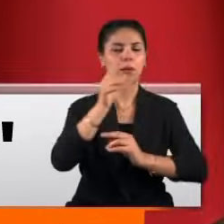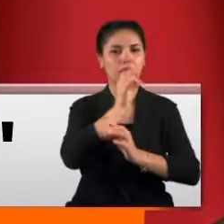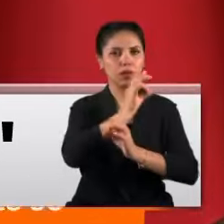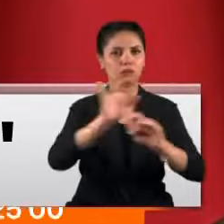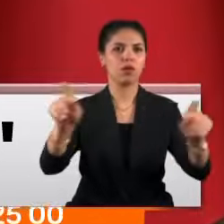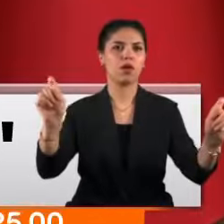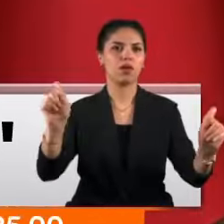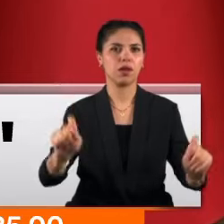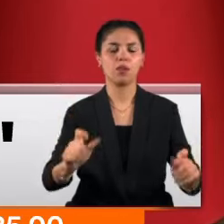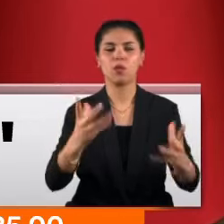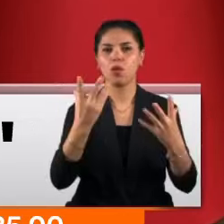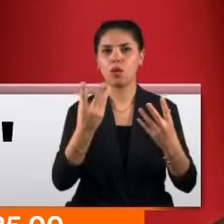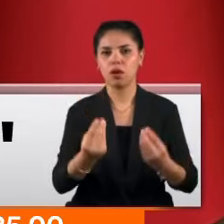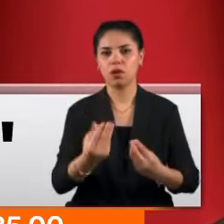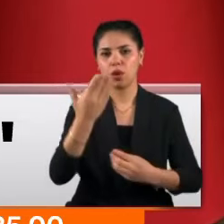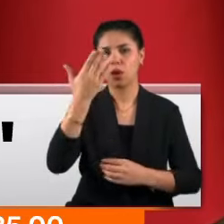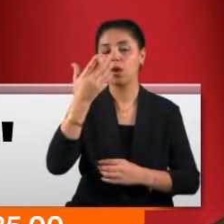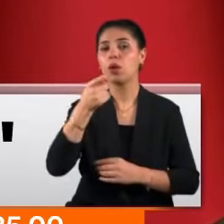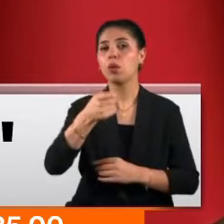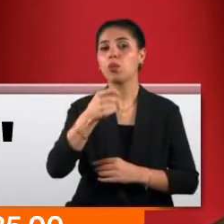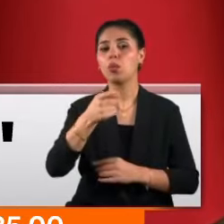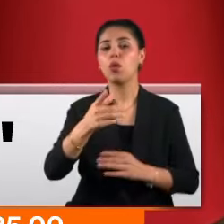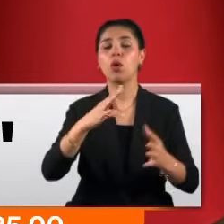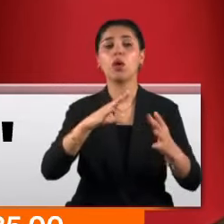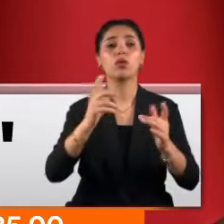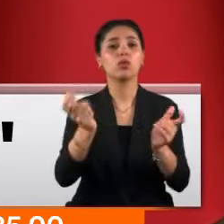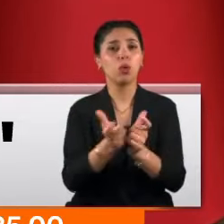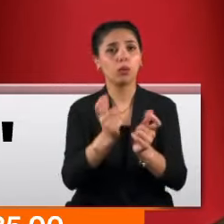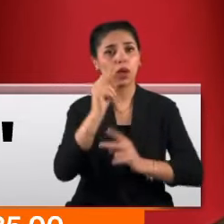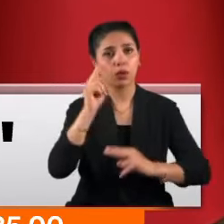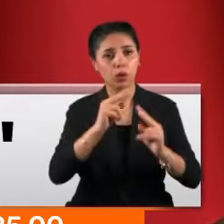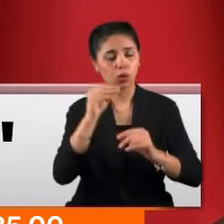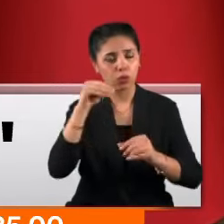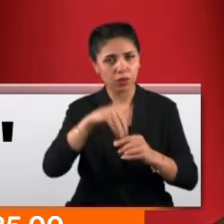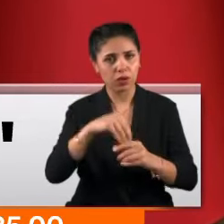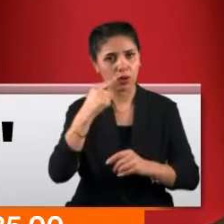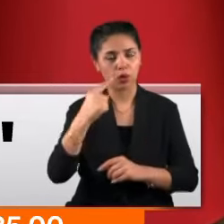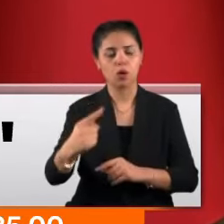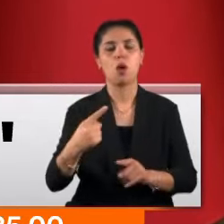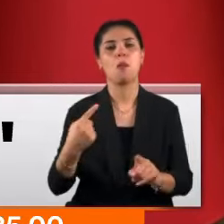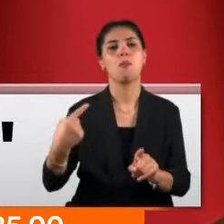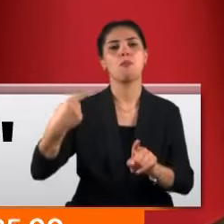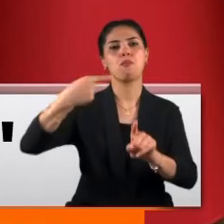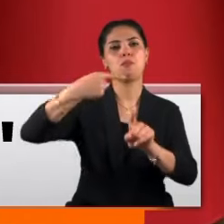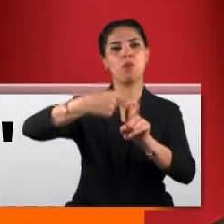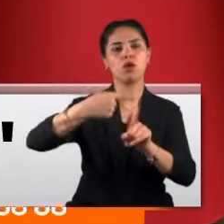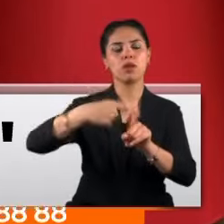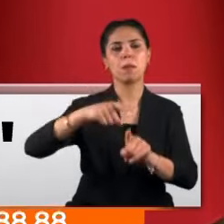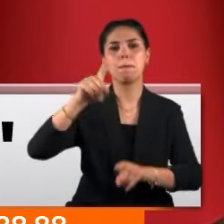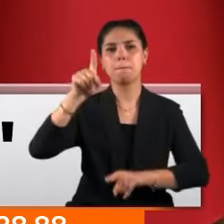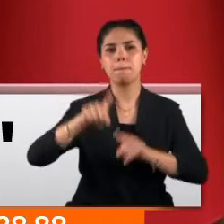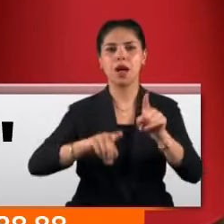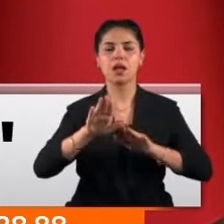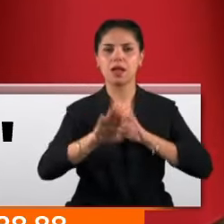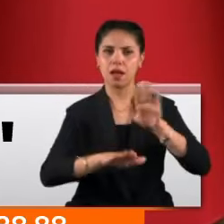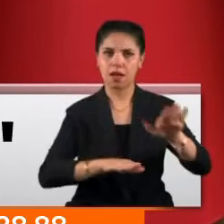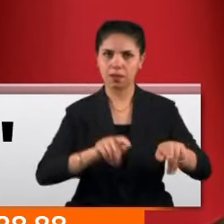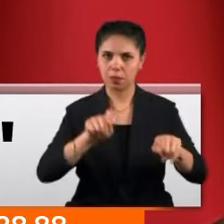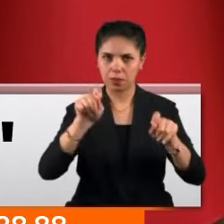bulunacak. Doğadaki görüşmelerde de özellikle olumlu bazı adımlar